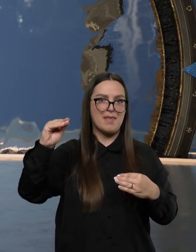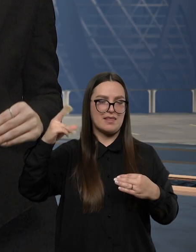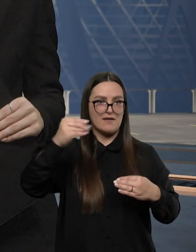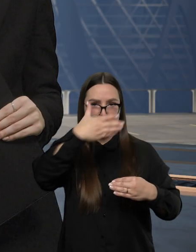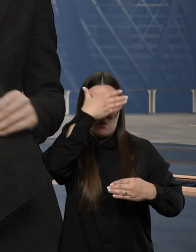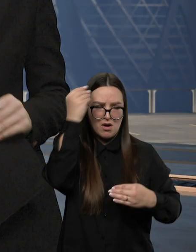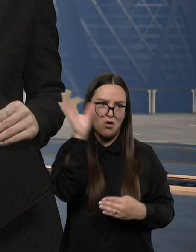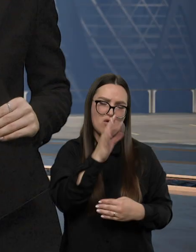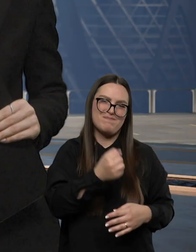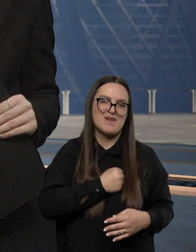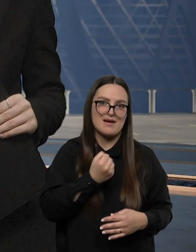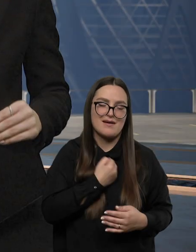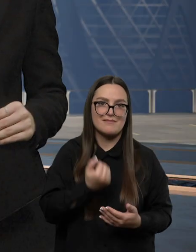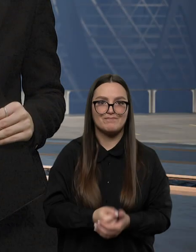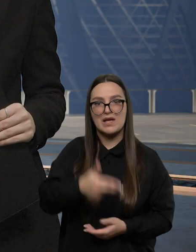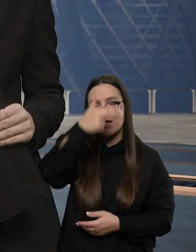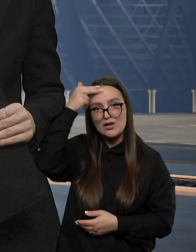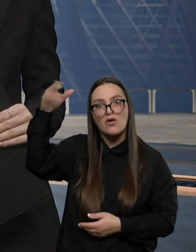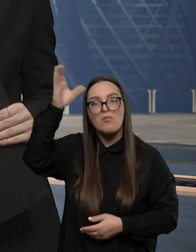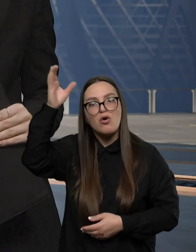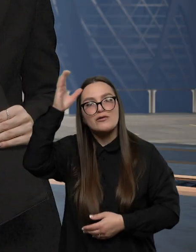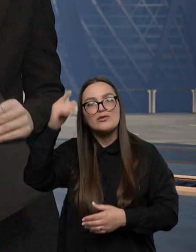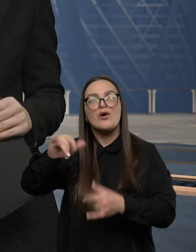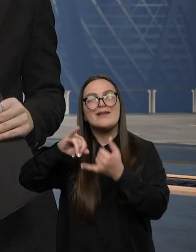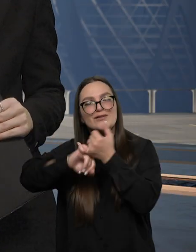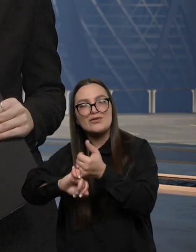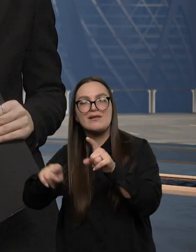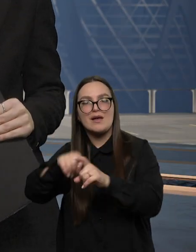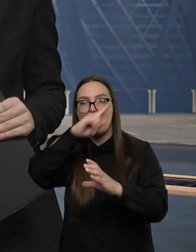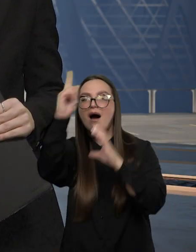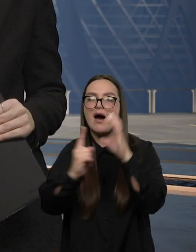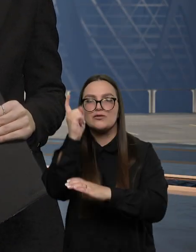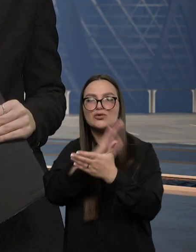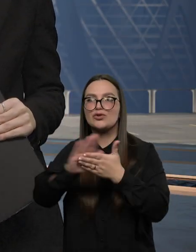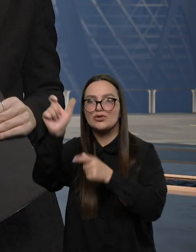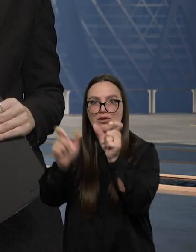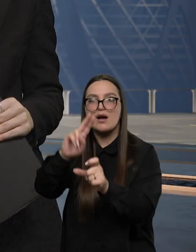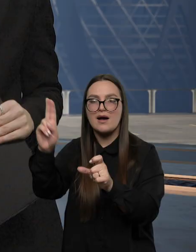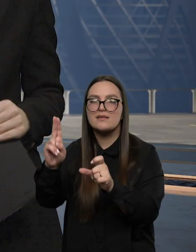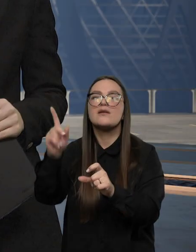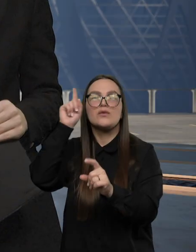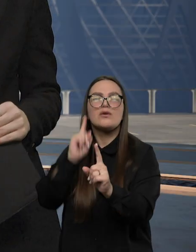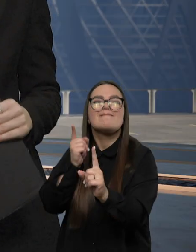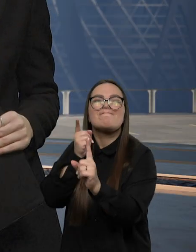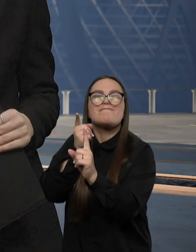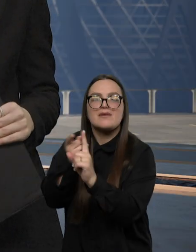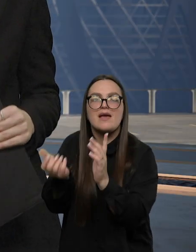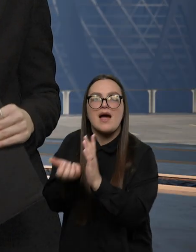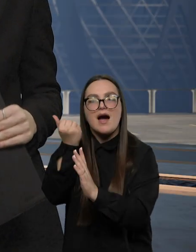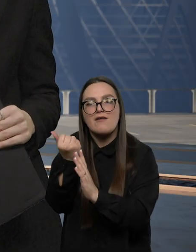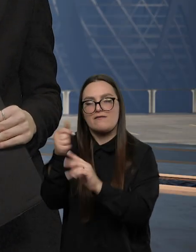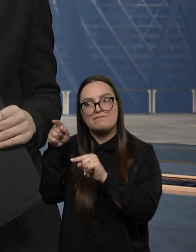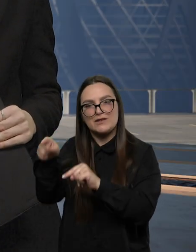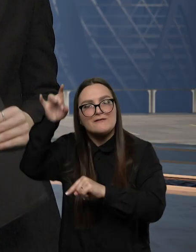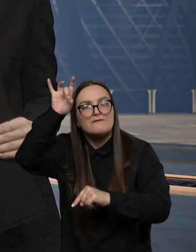Semenavičiaus. Lietuvos mokslo istorikai ir astronomai turėtų siekti, kad Semenavičius ir Počobutas užimtų jiems priklausančią